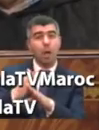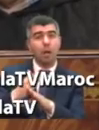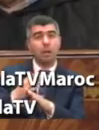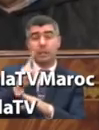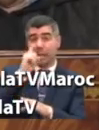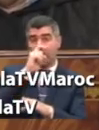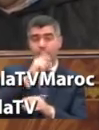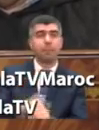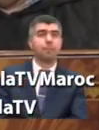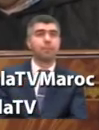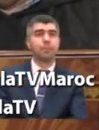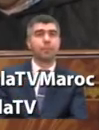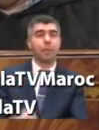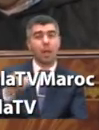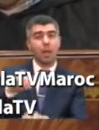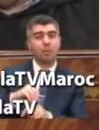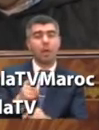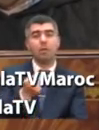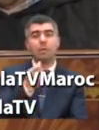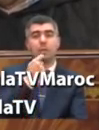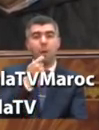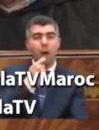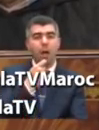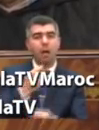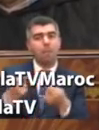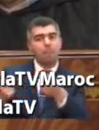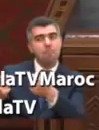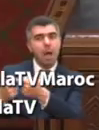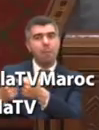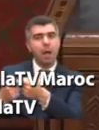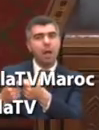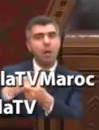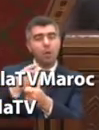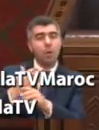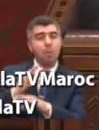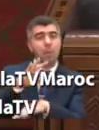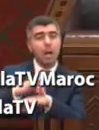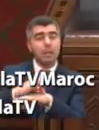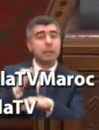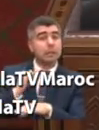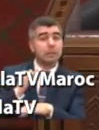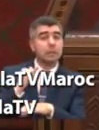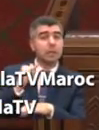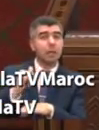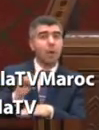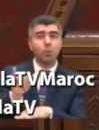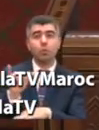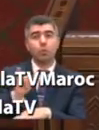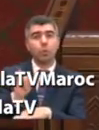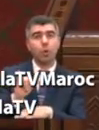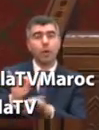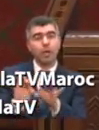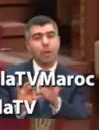نقص عدد من الأدوية الحيوية المكملة لعلاج هذا المرض المزمن. فما هي الإجراءات التي